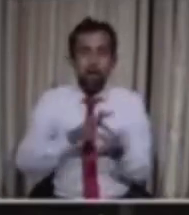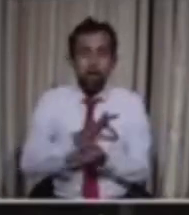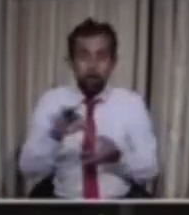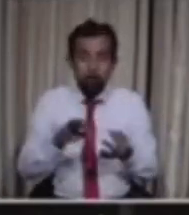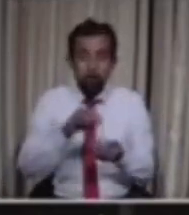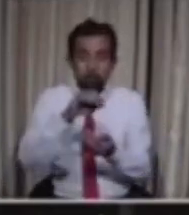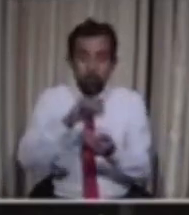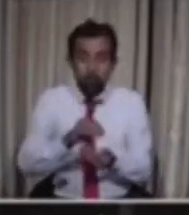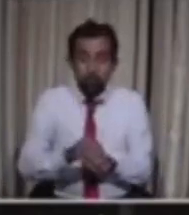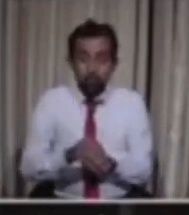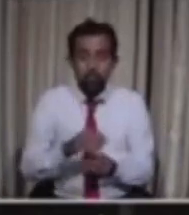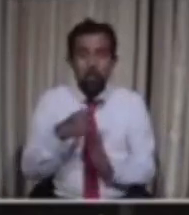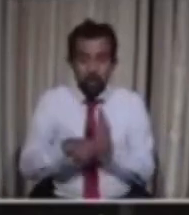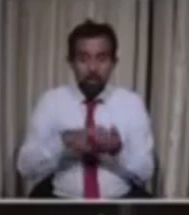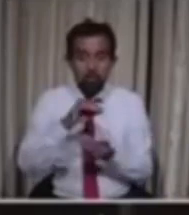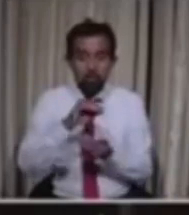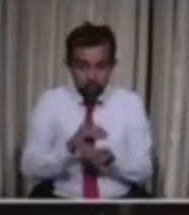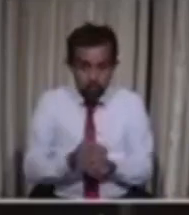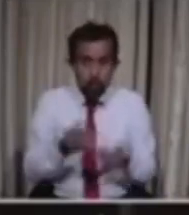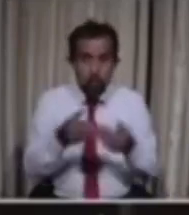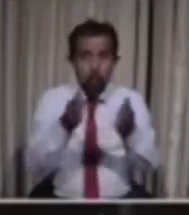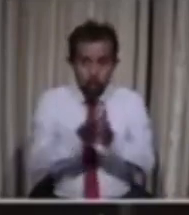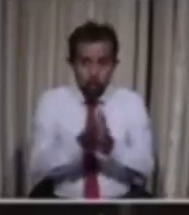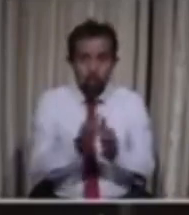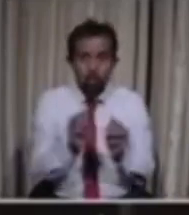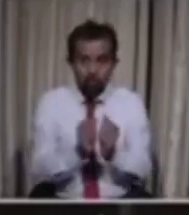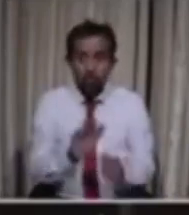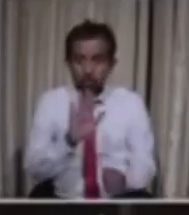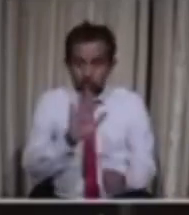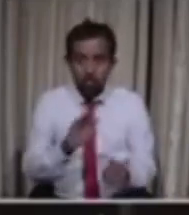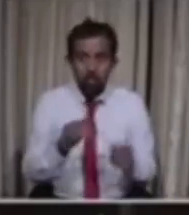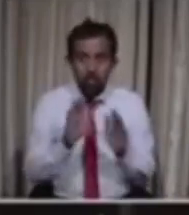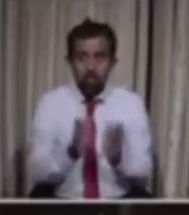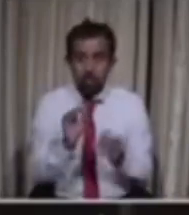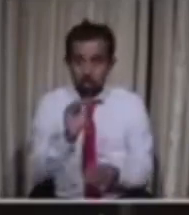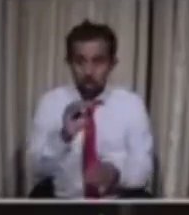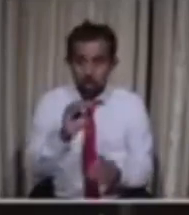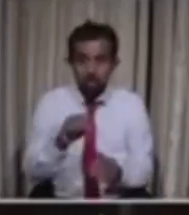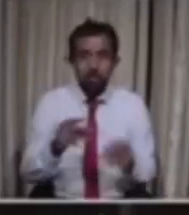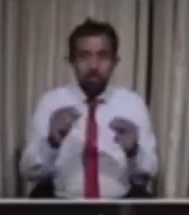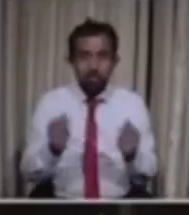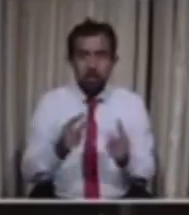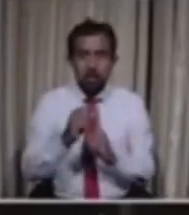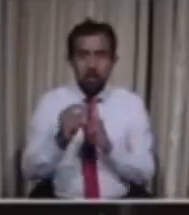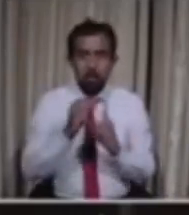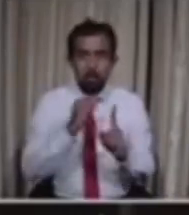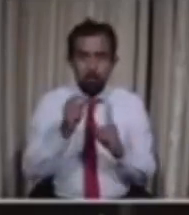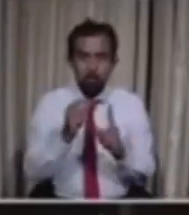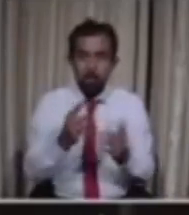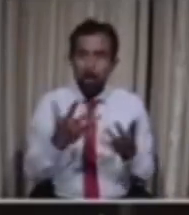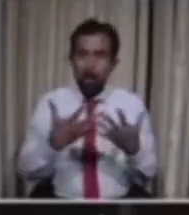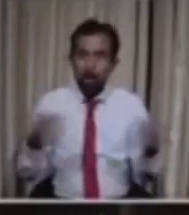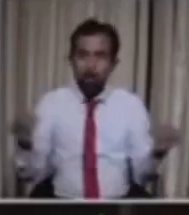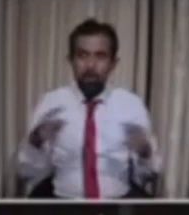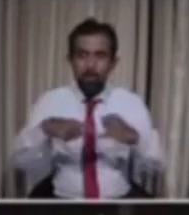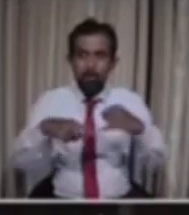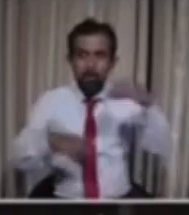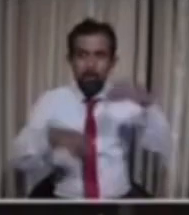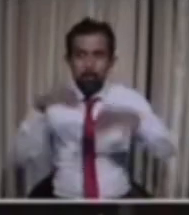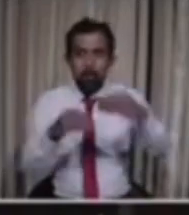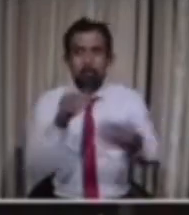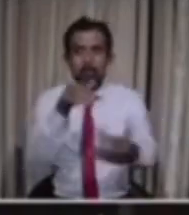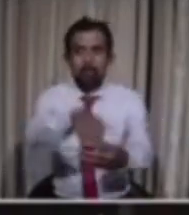காப்பதற்காகத்தான் நீங்கள் பேசுகிறீர்கள் என்று சொன்னால் நீங்கள் உடனடியாக பாராளுமன்றத்தை கலைத்து விட்டு ஒரு தேர்தலுக்கு செல்லுங்கள். அதன் மூலமாகத்தான் உங்களுடைய